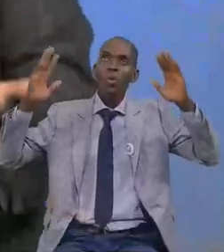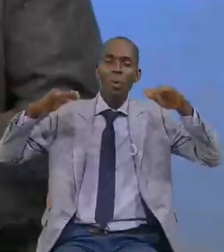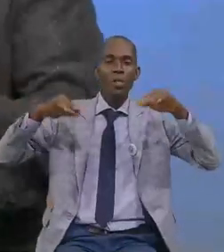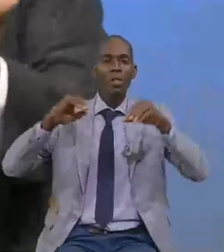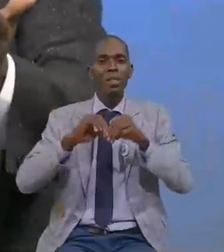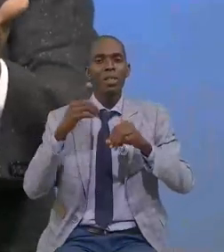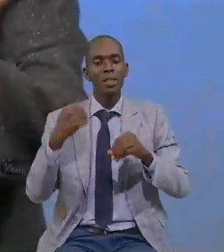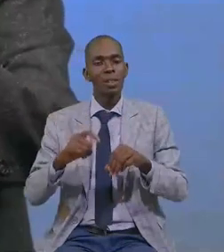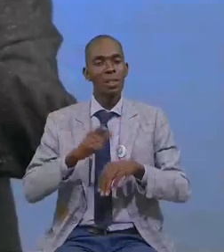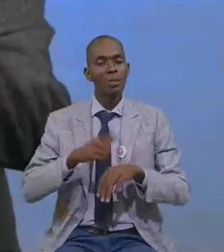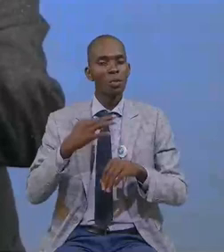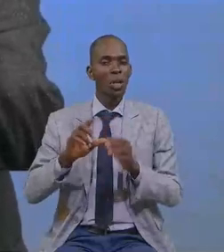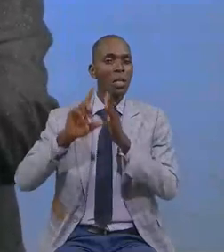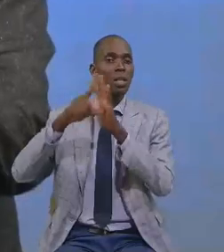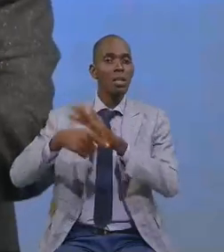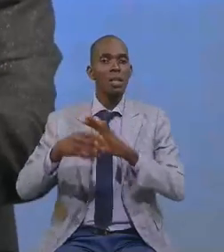du printemps.